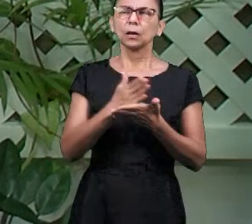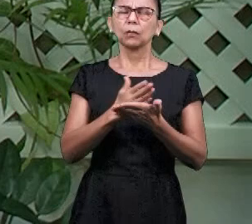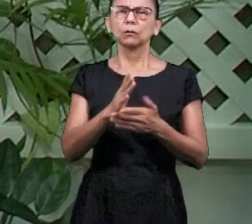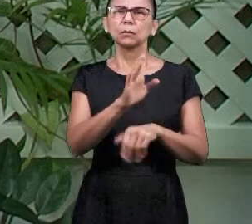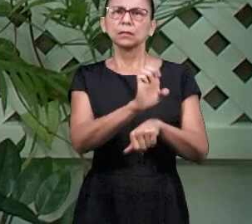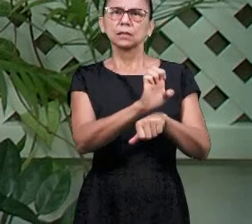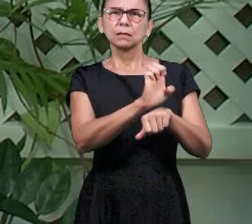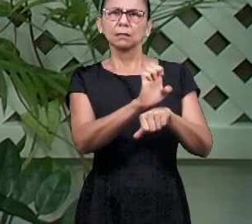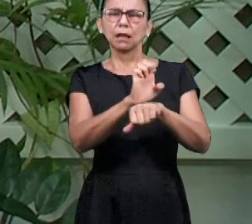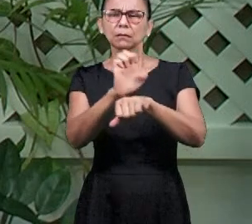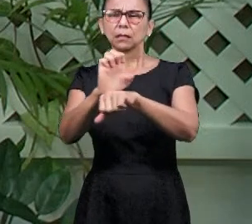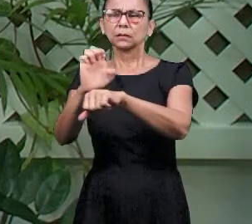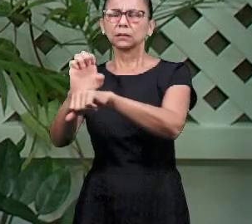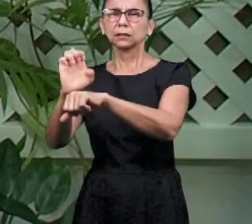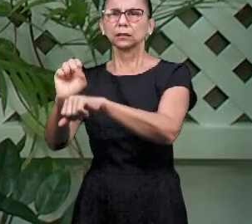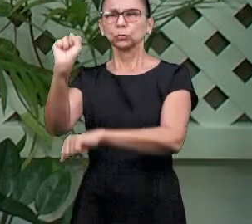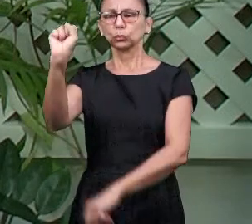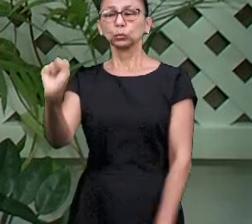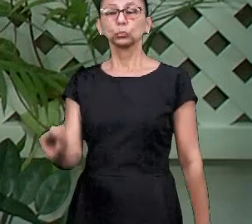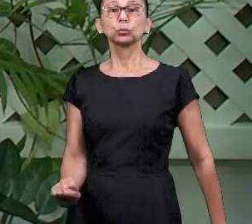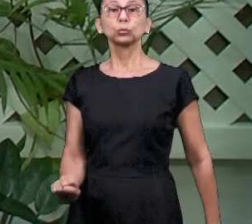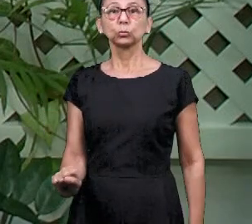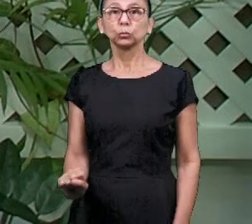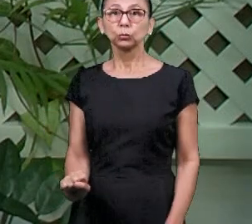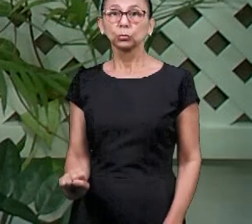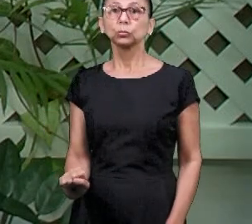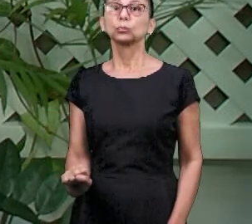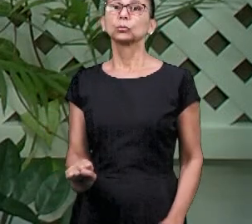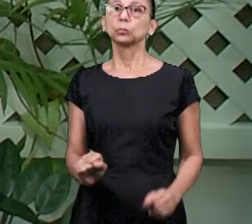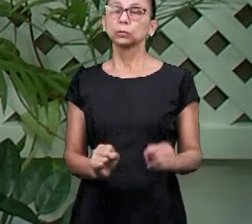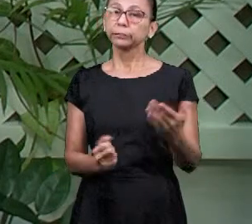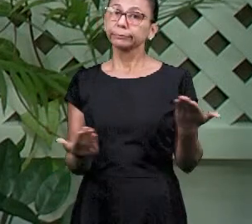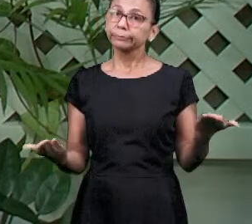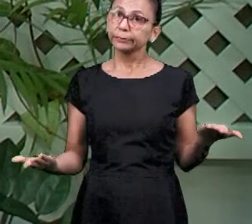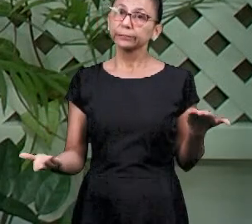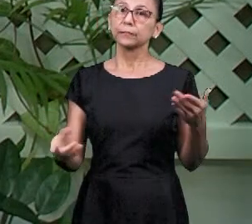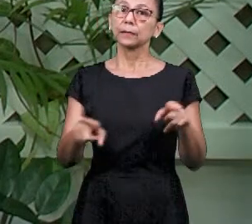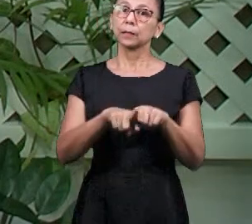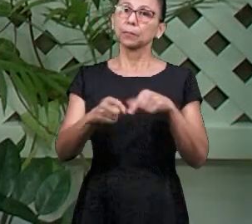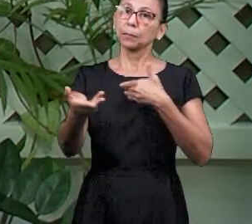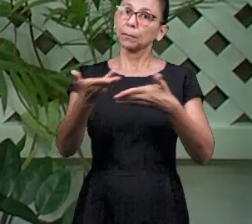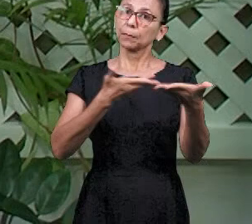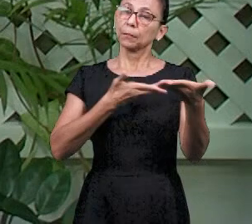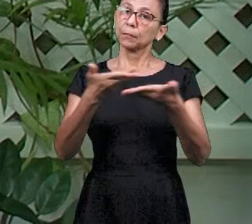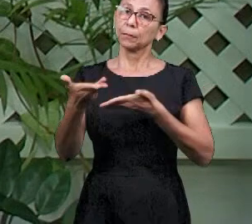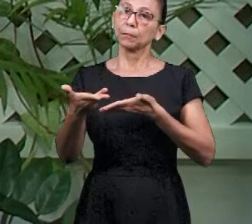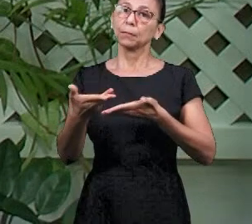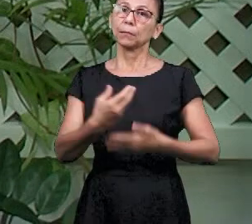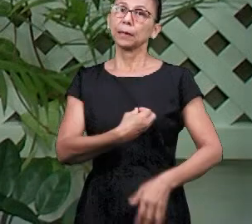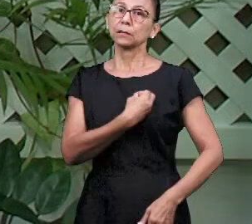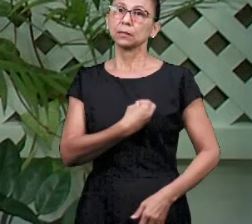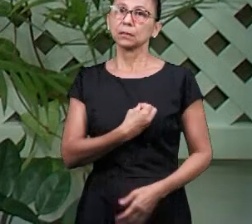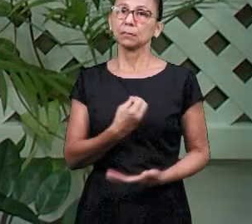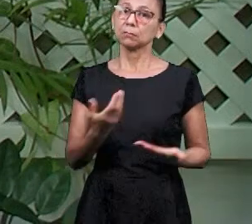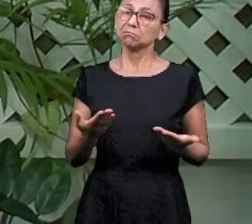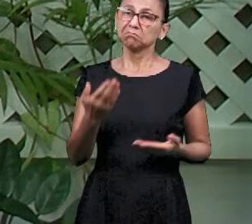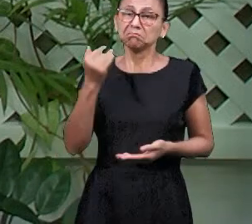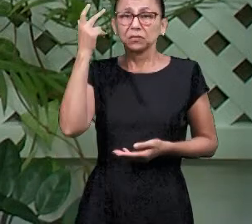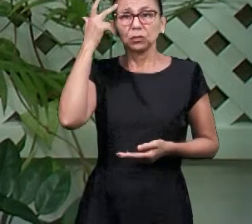deux grandes régions des États où 100% de